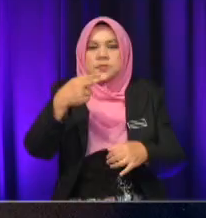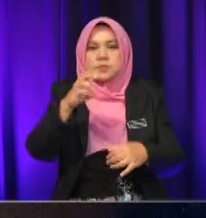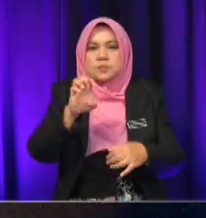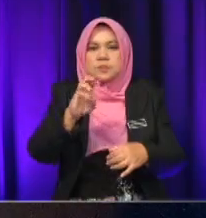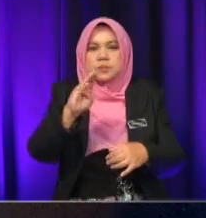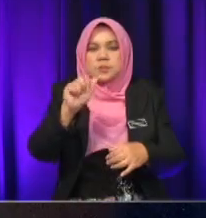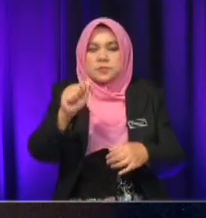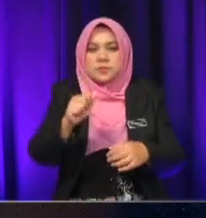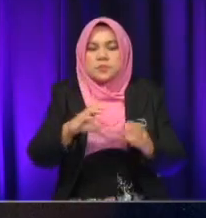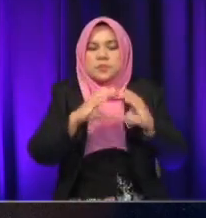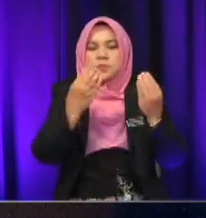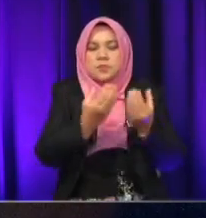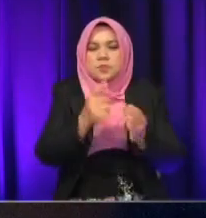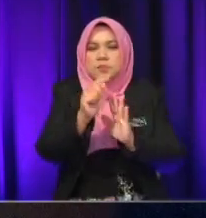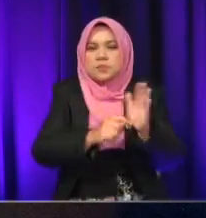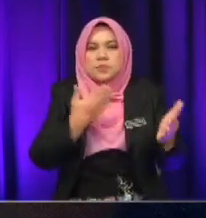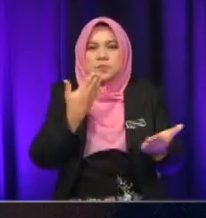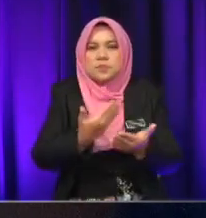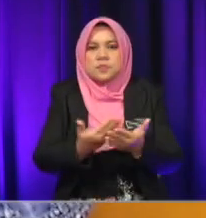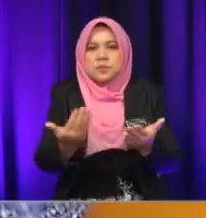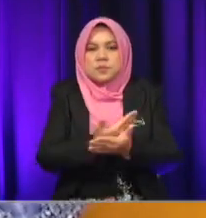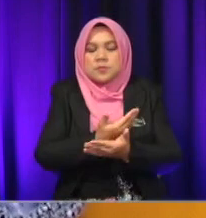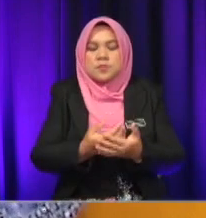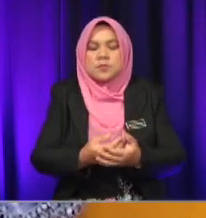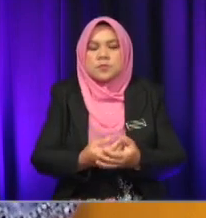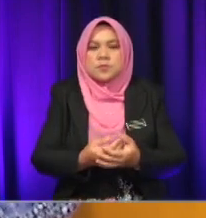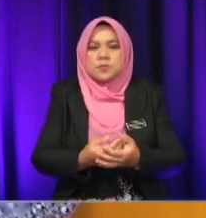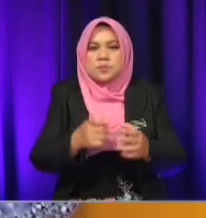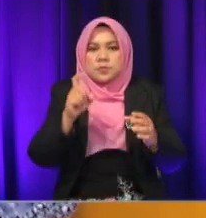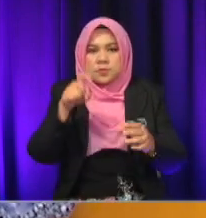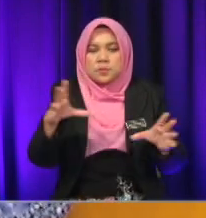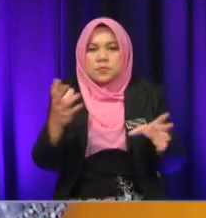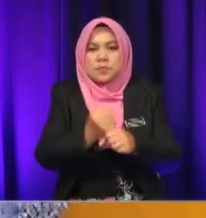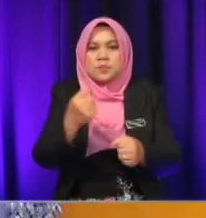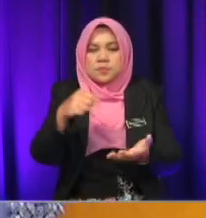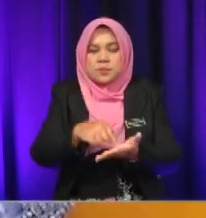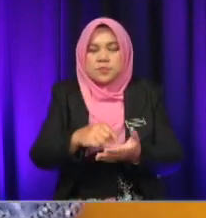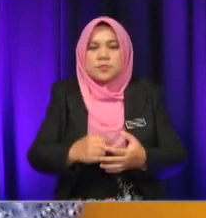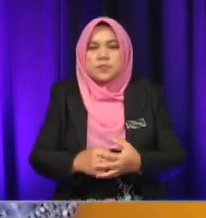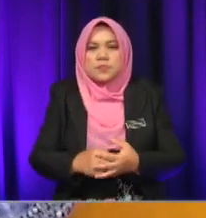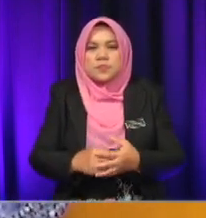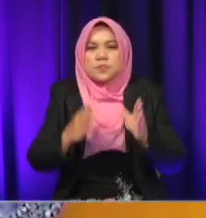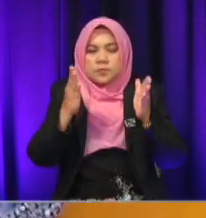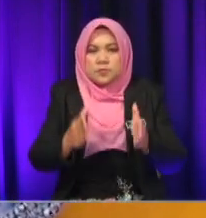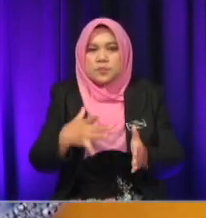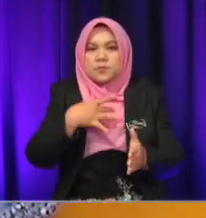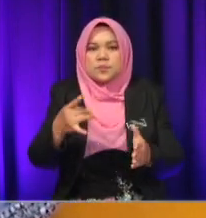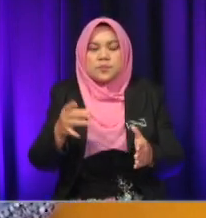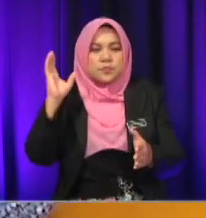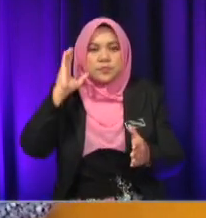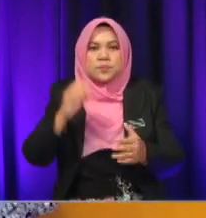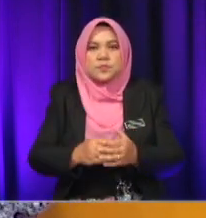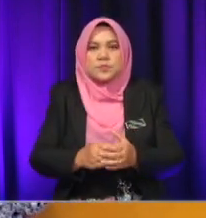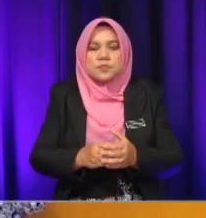koleksi terbaru, itu lagi membuatkan kena dapat ni. Betul, koleksi terbaru orang suka koleksi terbaru. Maksudnya kita pakai